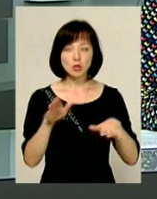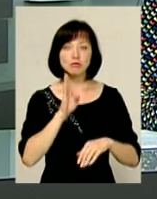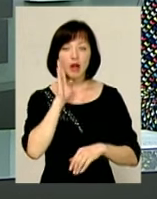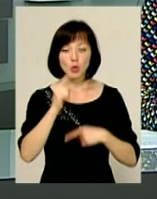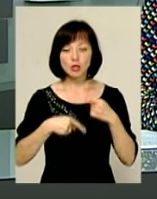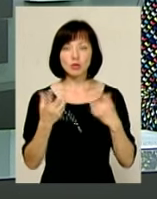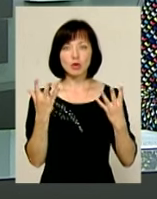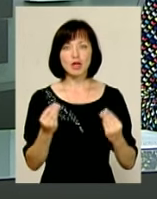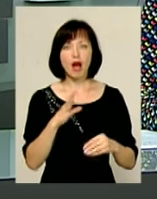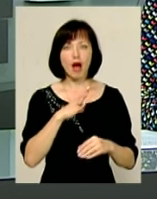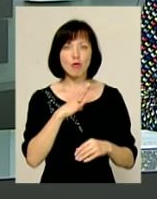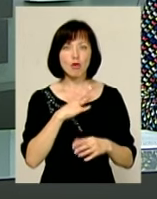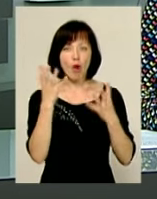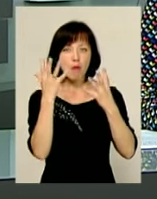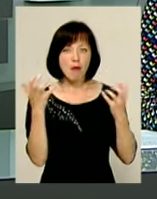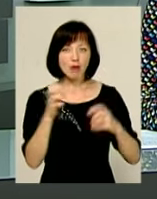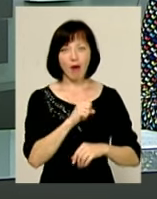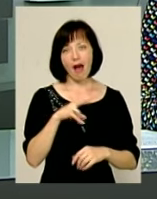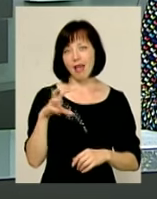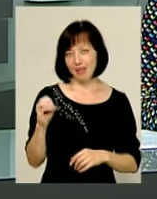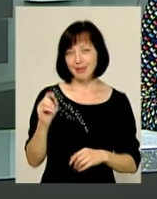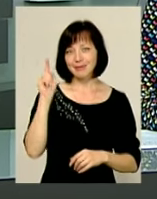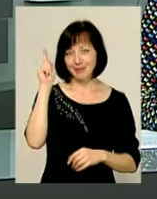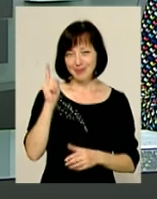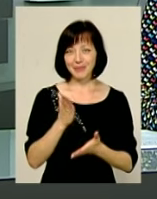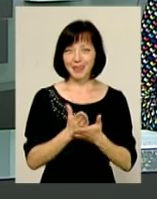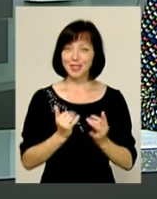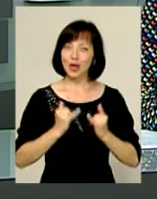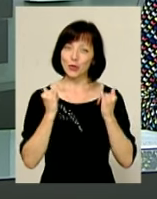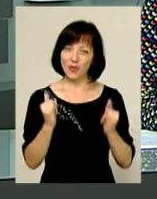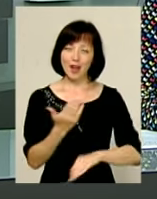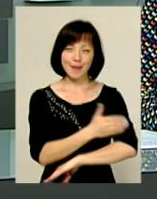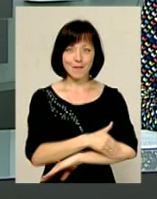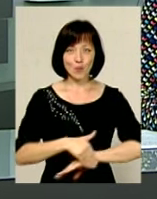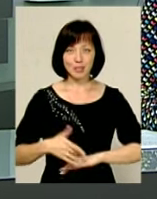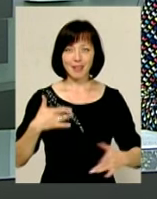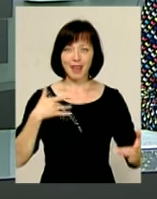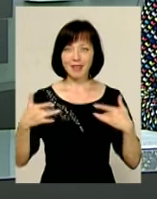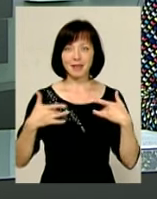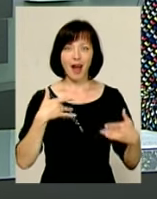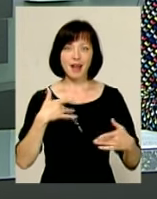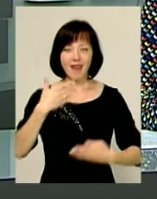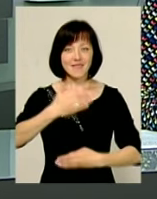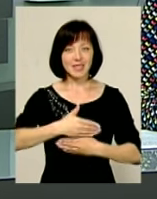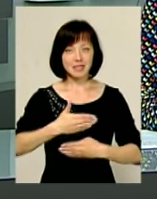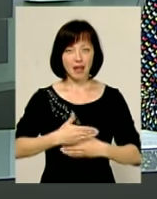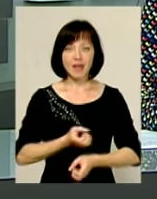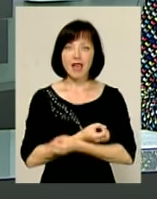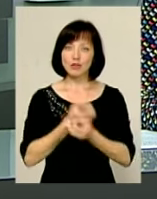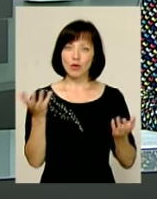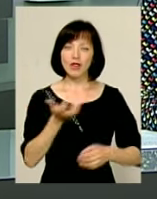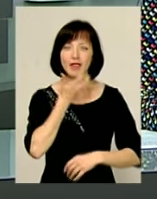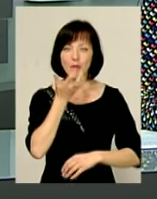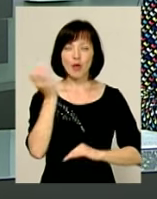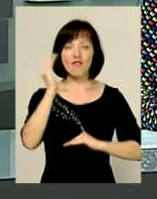наступного дня теж було хмарно. Але, мабуть, і в небесній канцелярії є шанувальники вуличних театральних імпрес. Ясного, теплого,